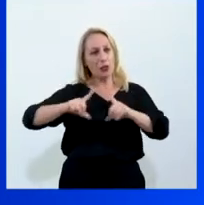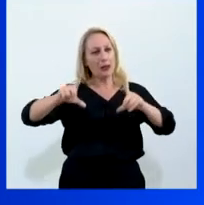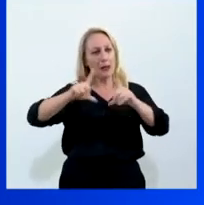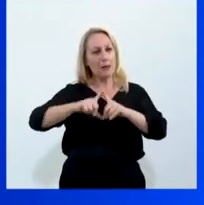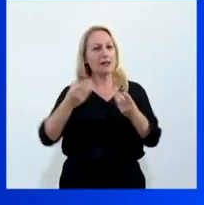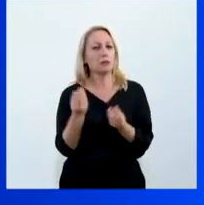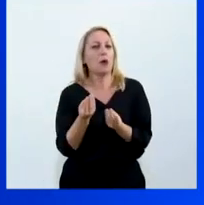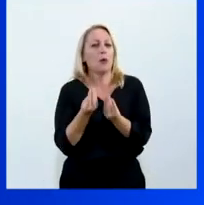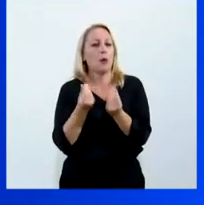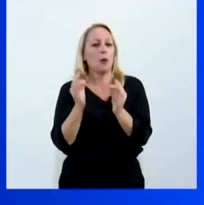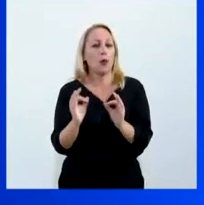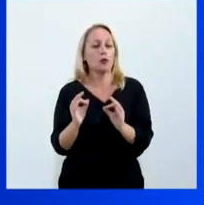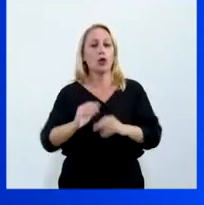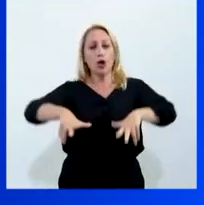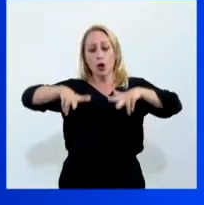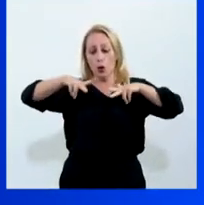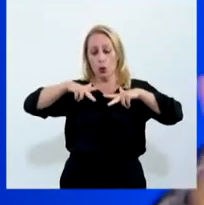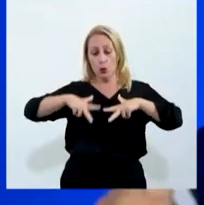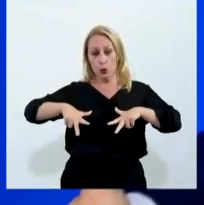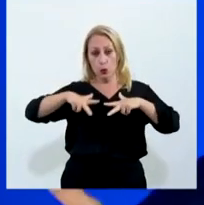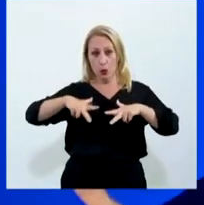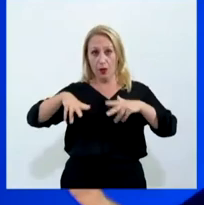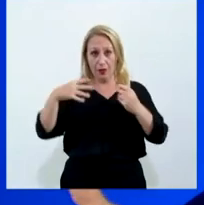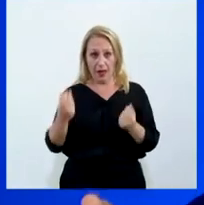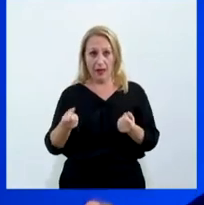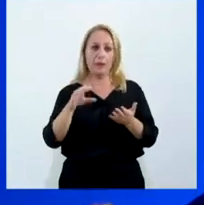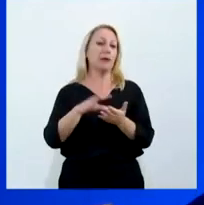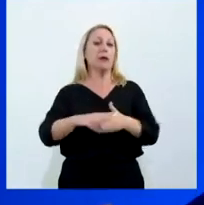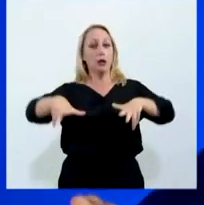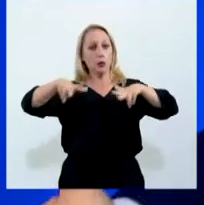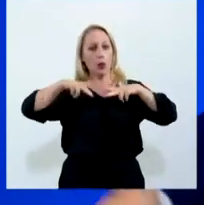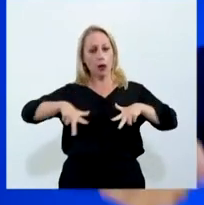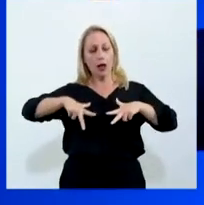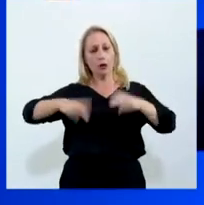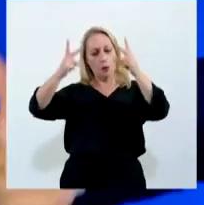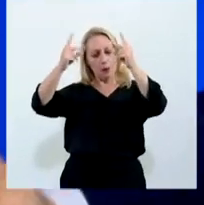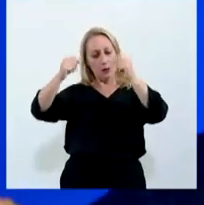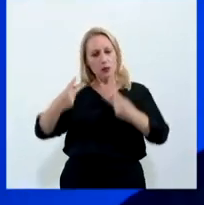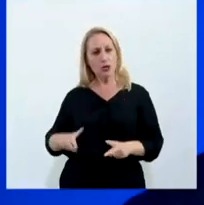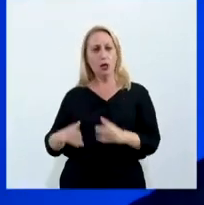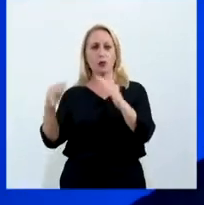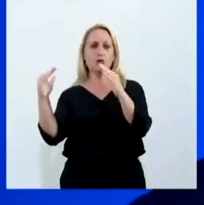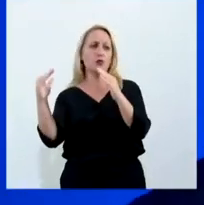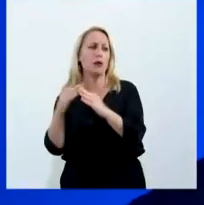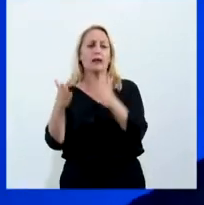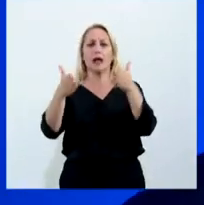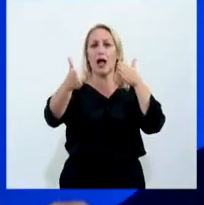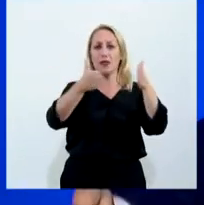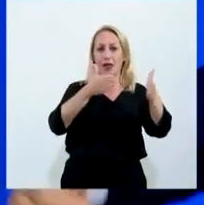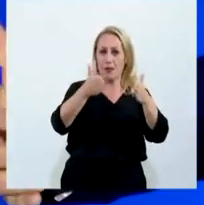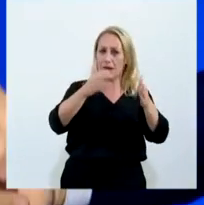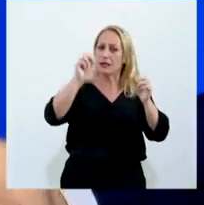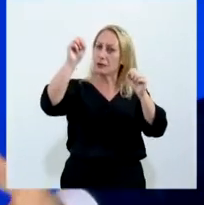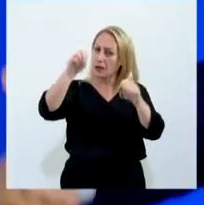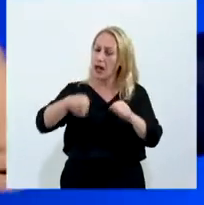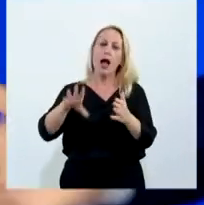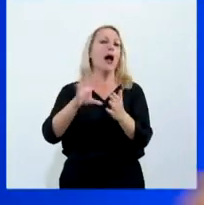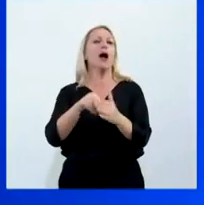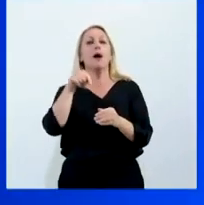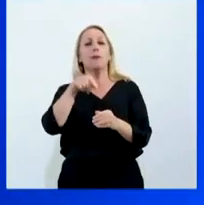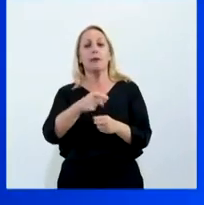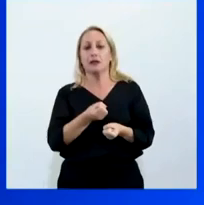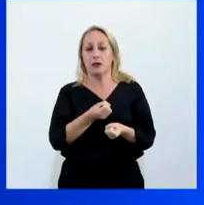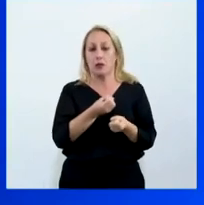όπου ουσιαστικά το κράτος θα διαθέσει ακίνητη περιουσία την οποία έχει, παίρνοντας ως αντάλλαγμα φτηνά διαμερίσματα,